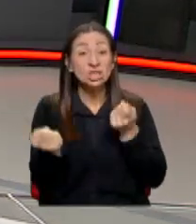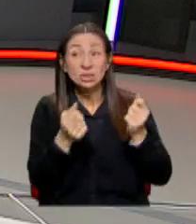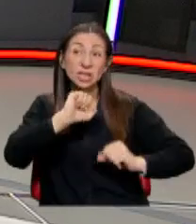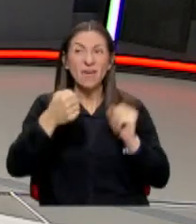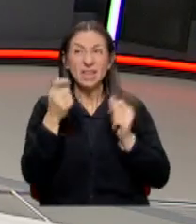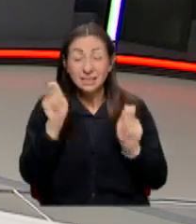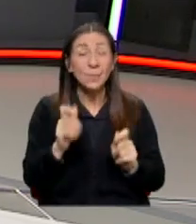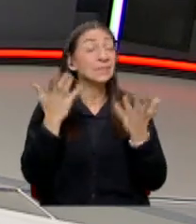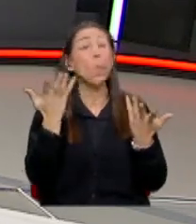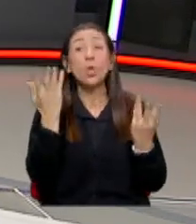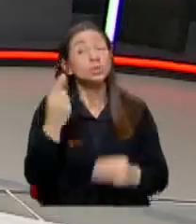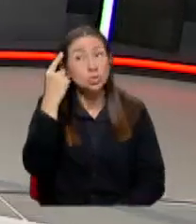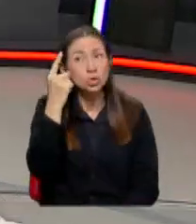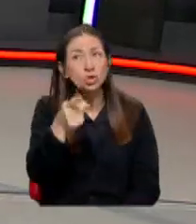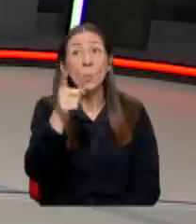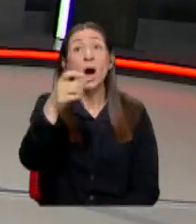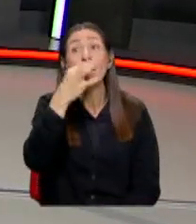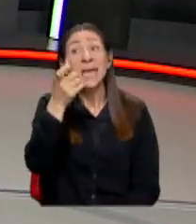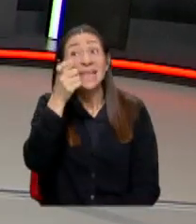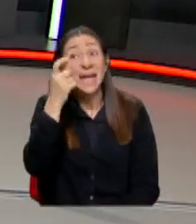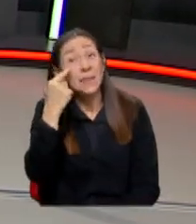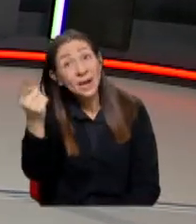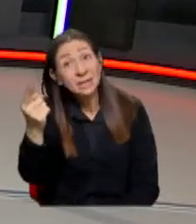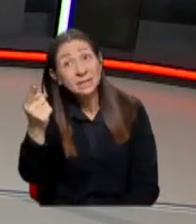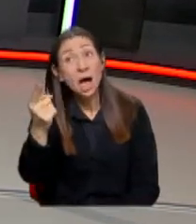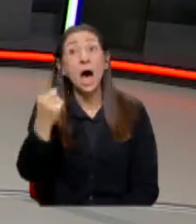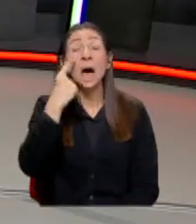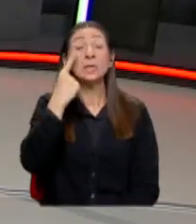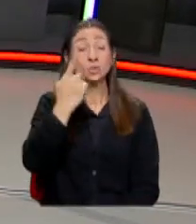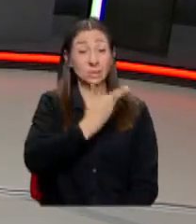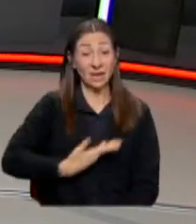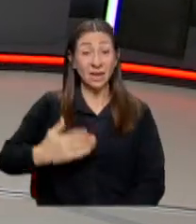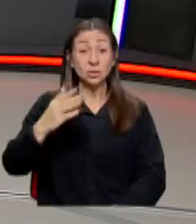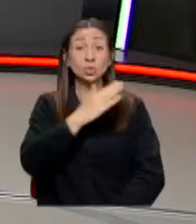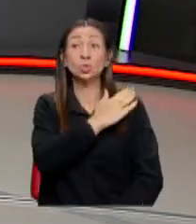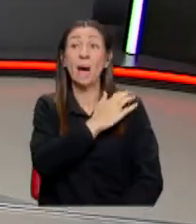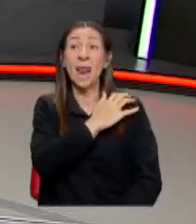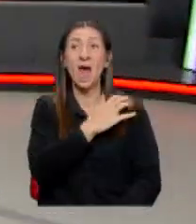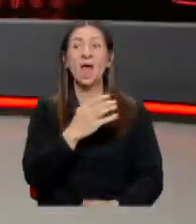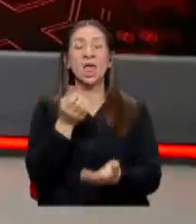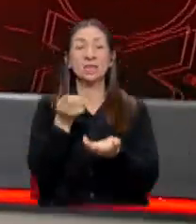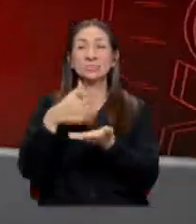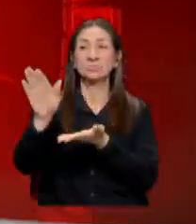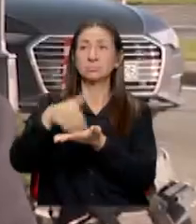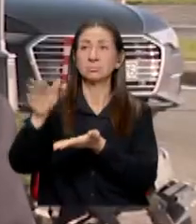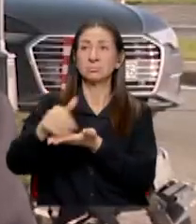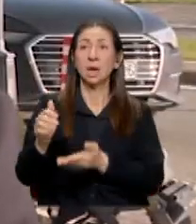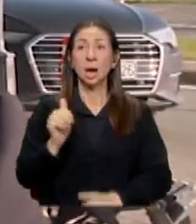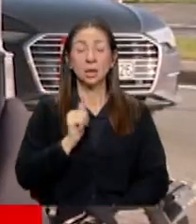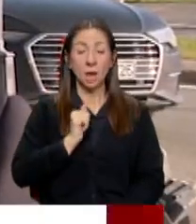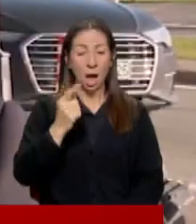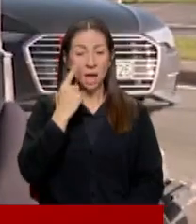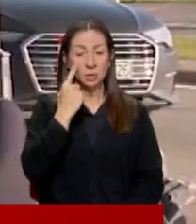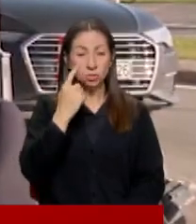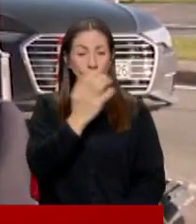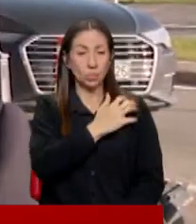düşünün. Bu habere de dikkatli bakın şimdi. Atatürkçü subaylara da ihraç. Ordudan